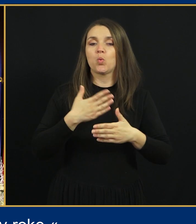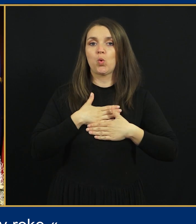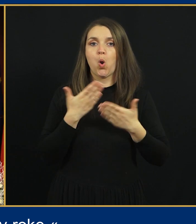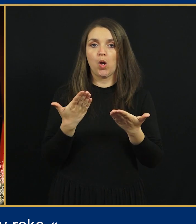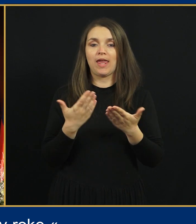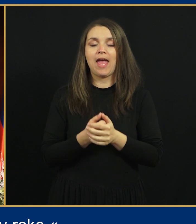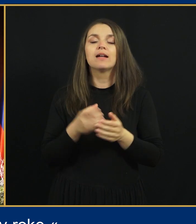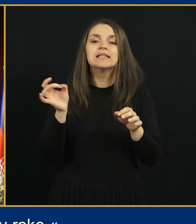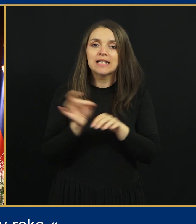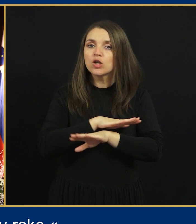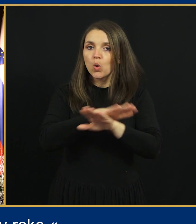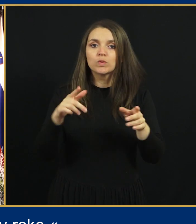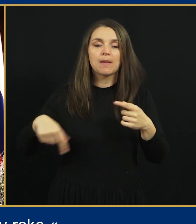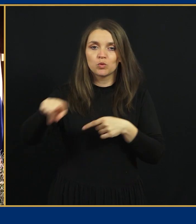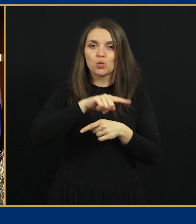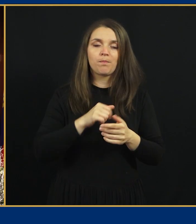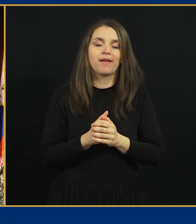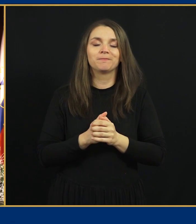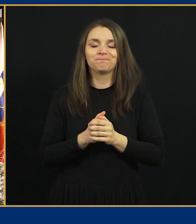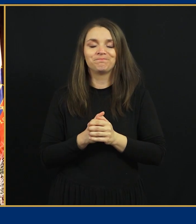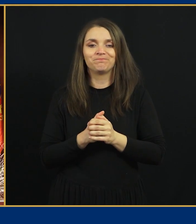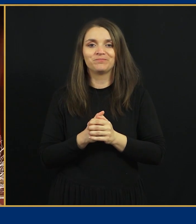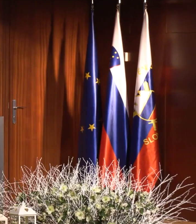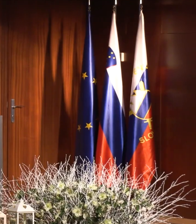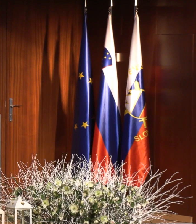roke. Srečno vsem skupaj.